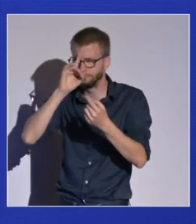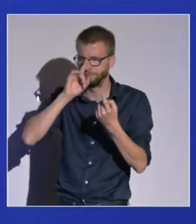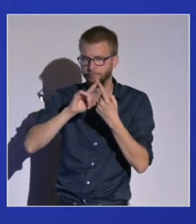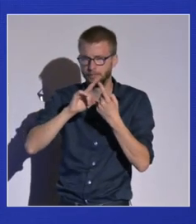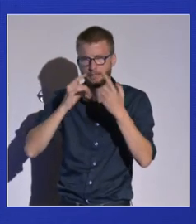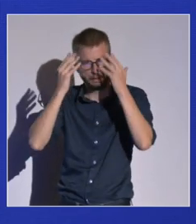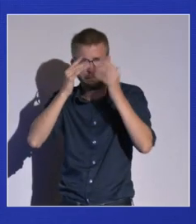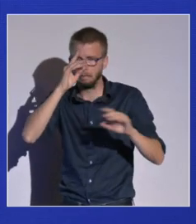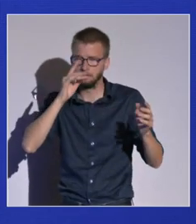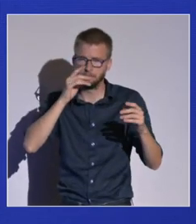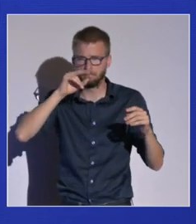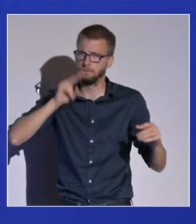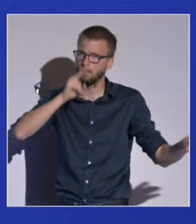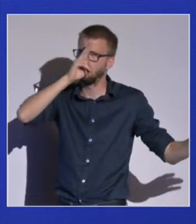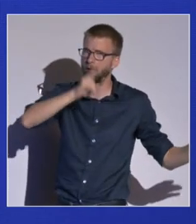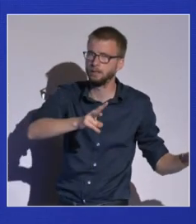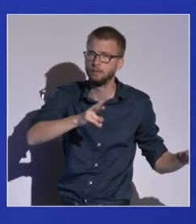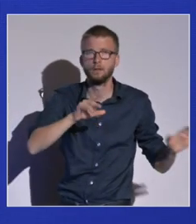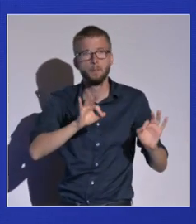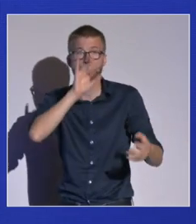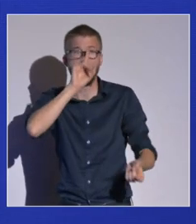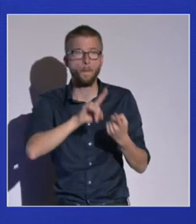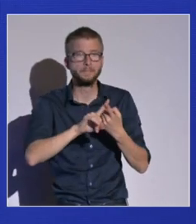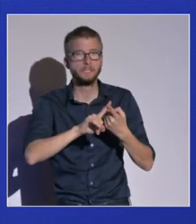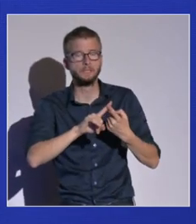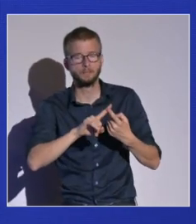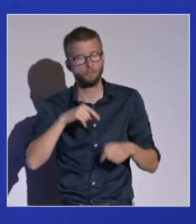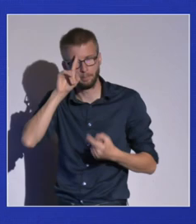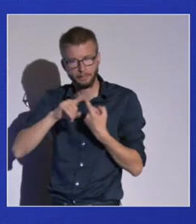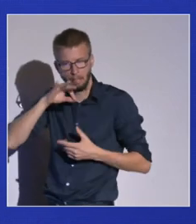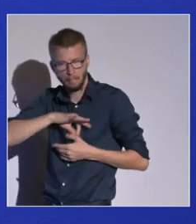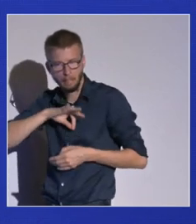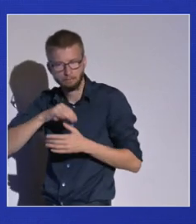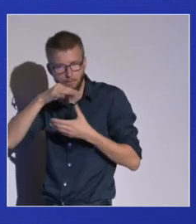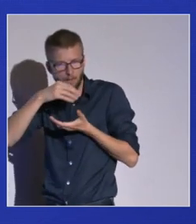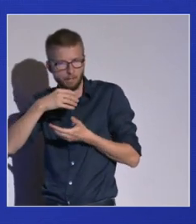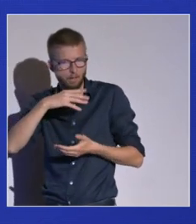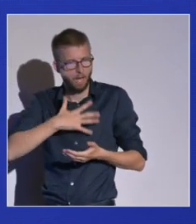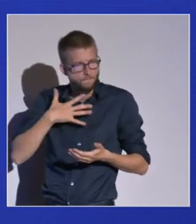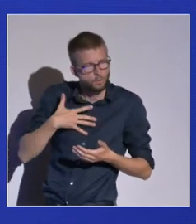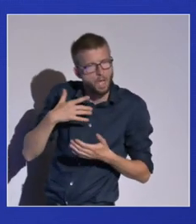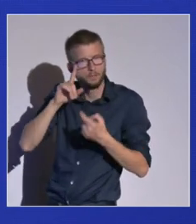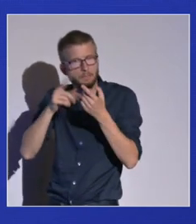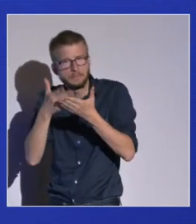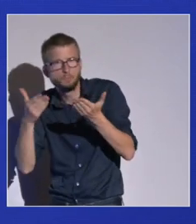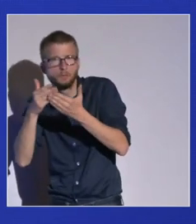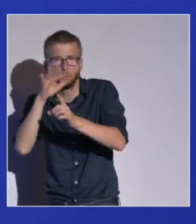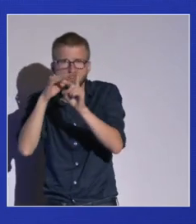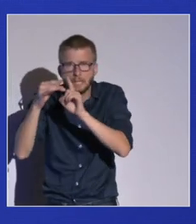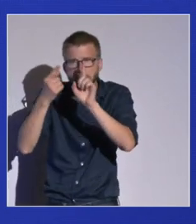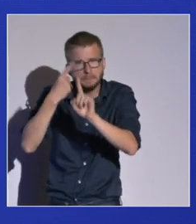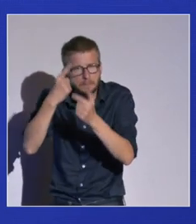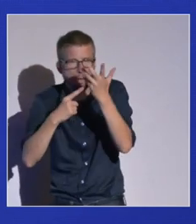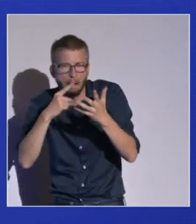préoccupation sincère, qu'on ne cherche aucun avantage pour aucune situation sociale ou économique